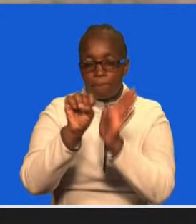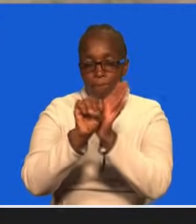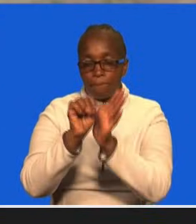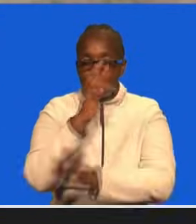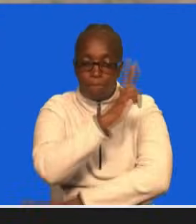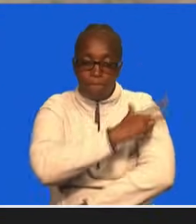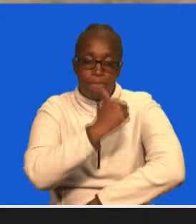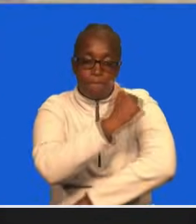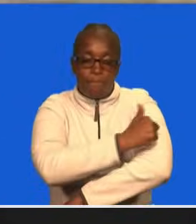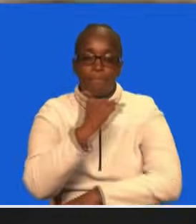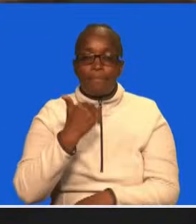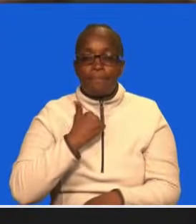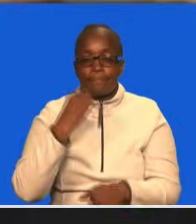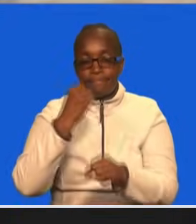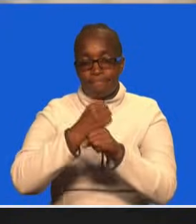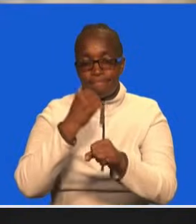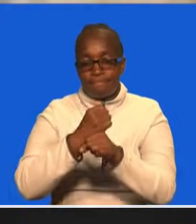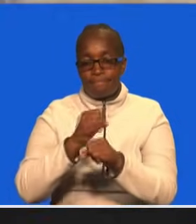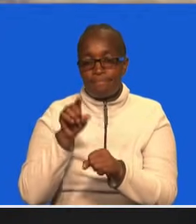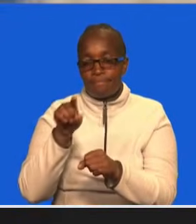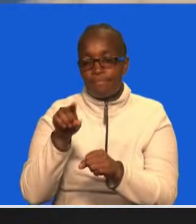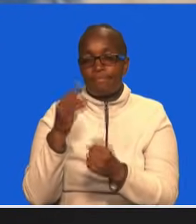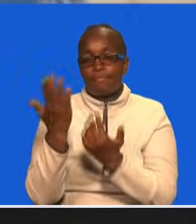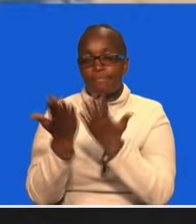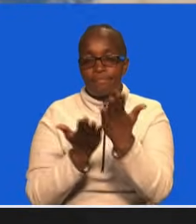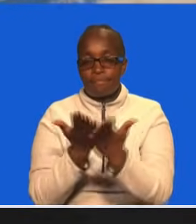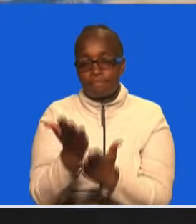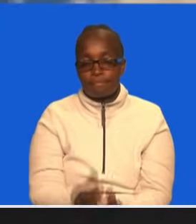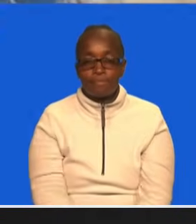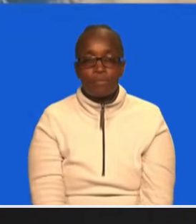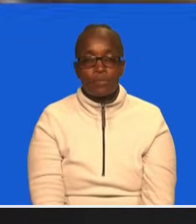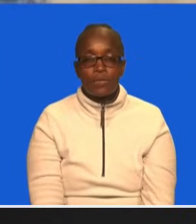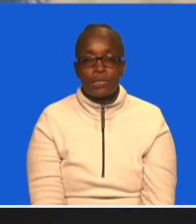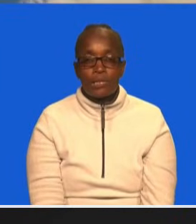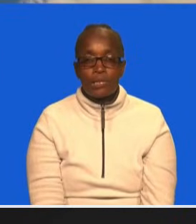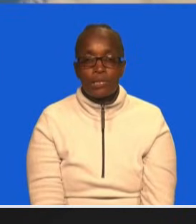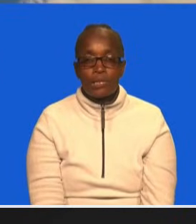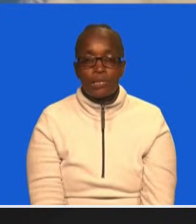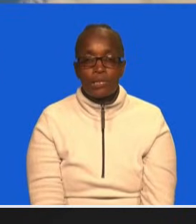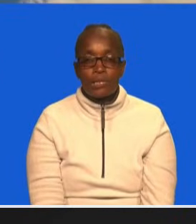kwa mara ya kwanza imeweza kufanya hivyo. Mary Kyalo, Undugu TV.